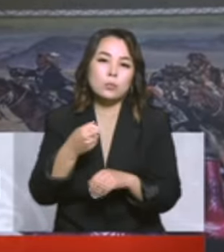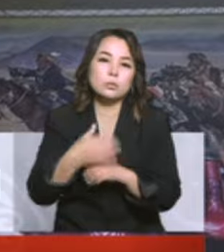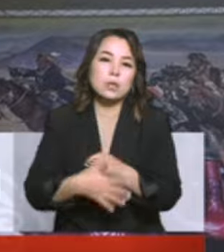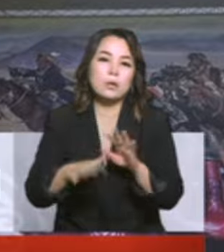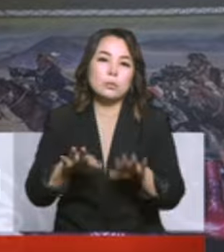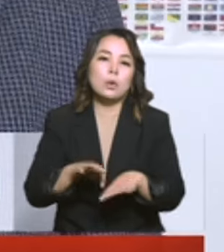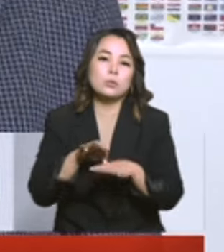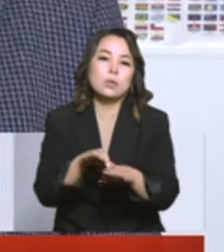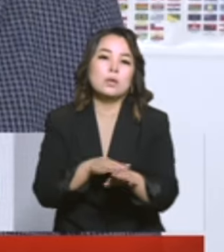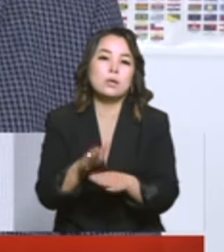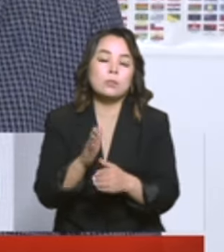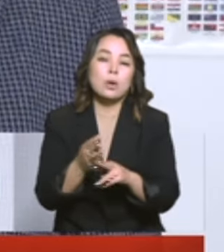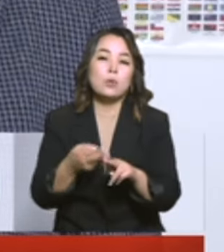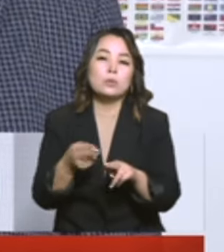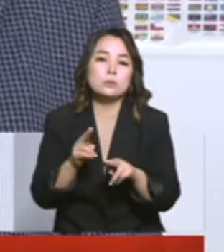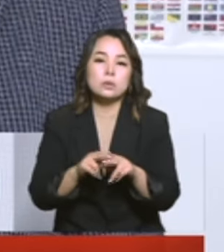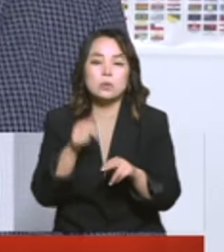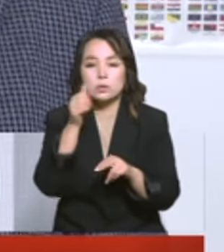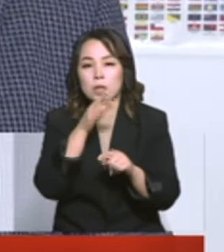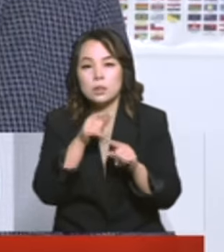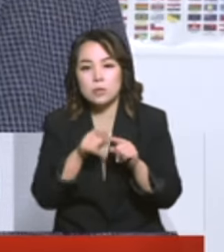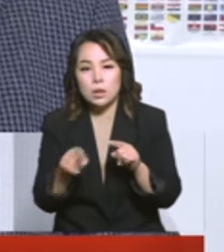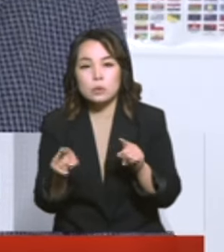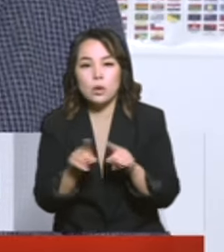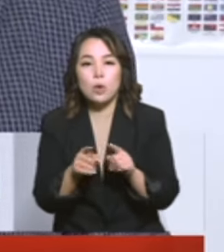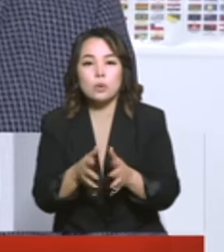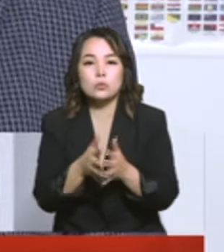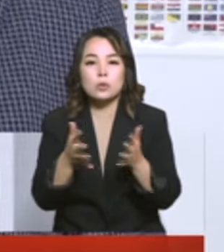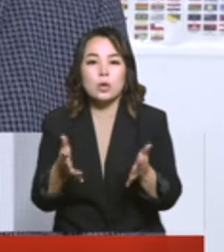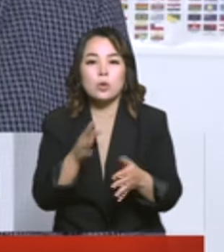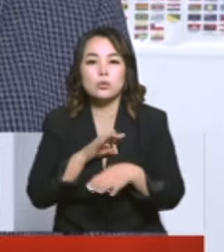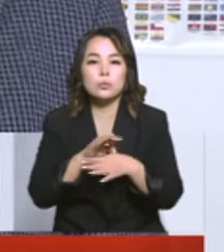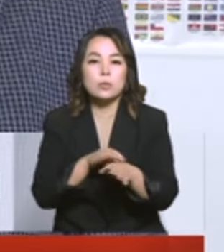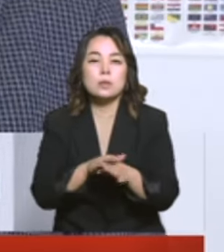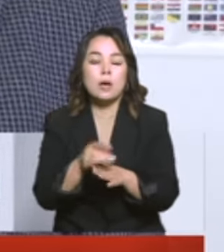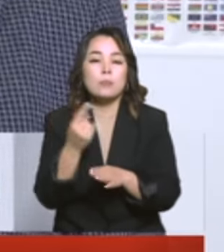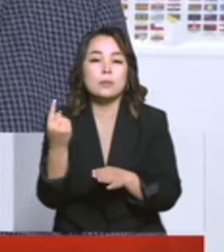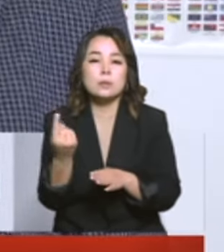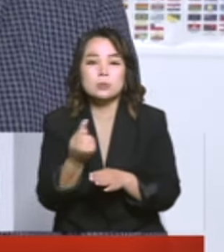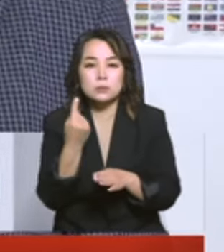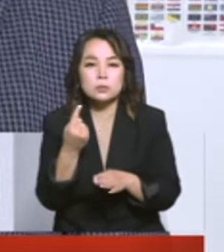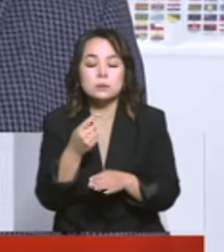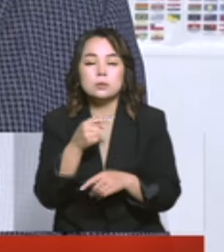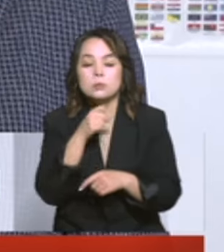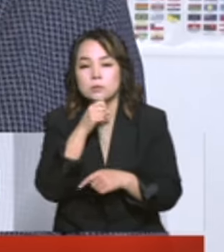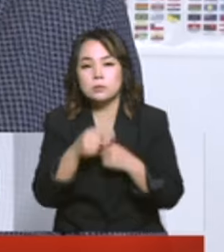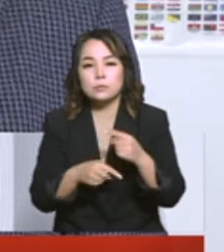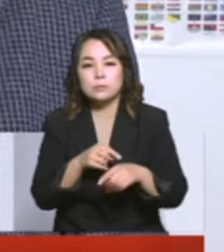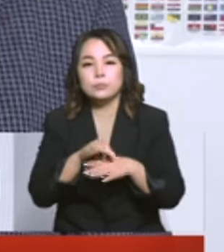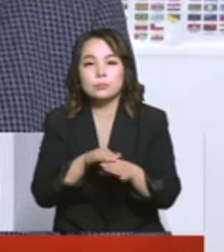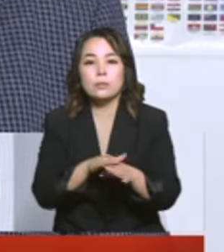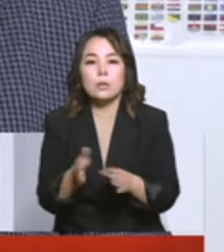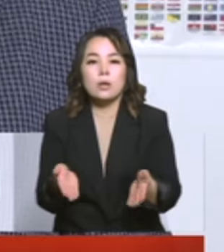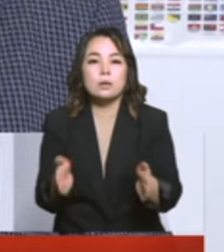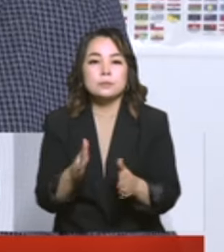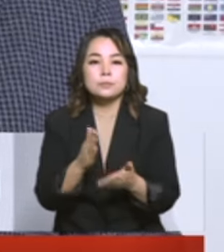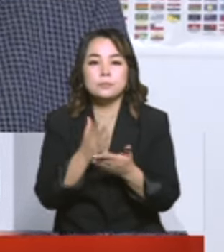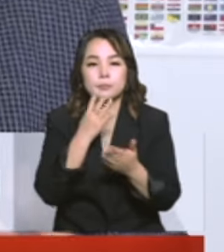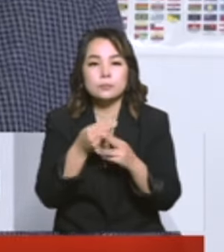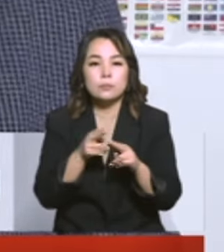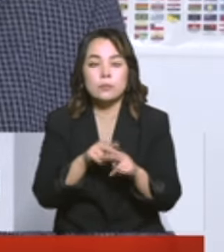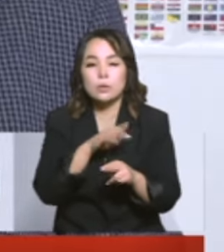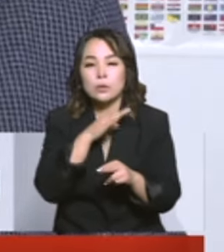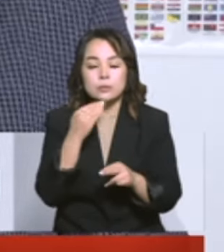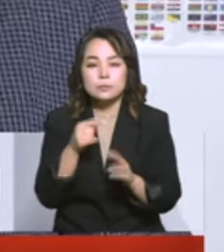өтті. Сондай-ақ тағы да өткен жылы үлкен бір жұмыстарымыздың бірі атадан қалған асыл мұра деген